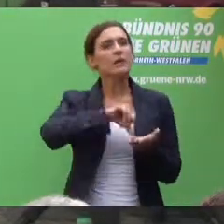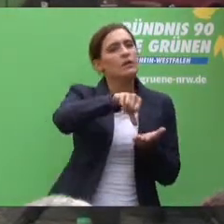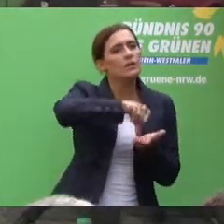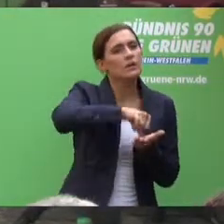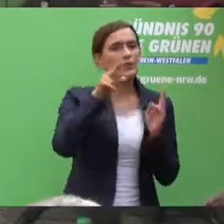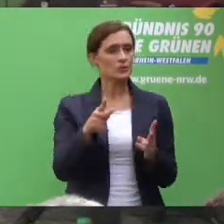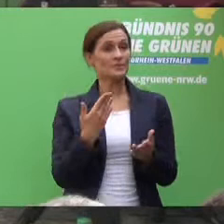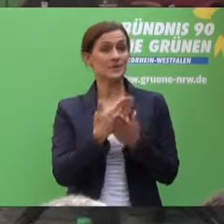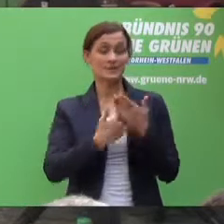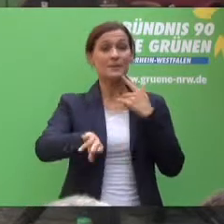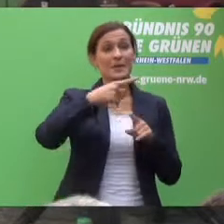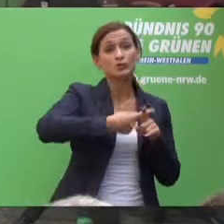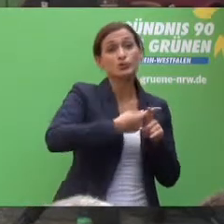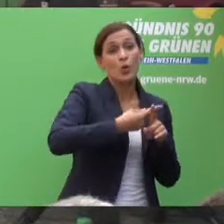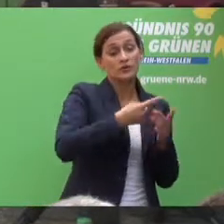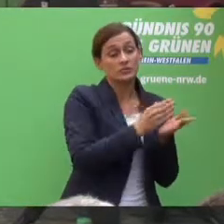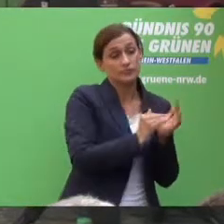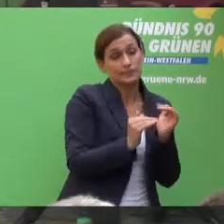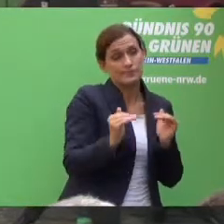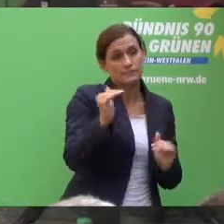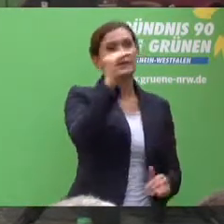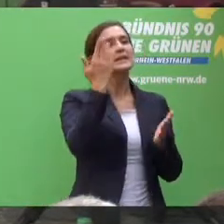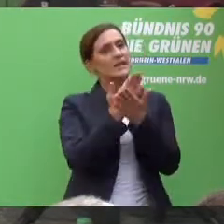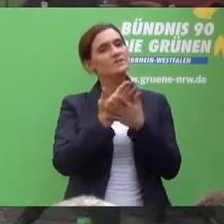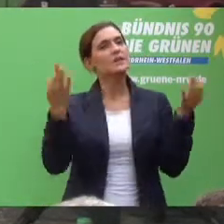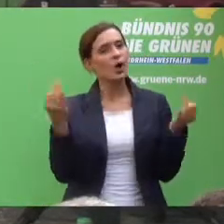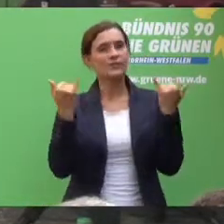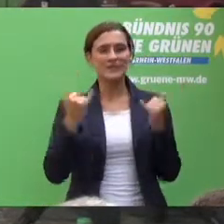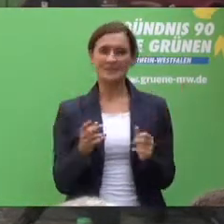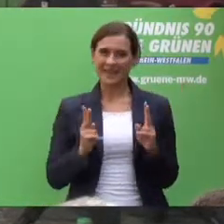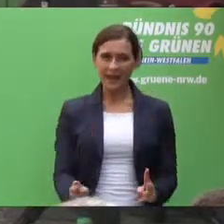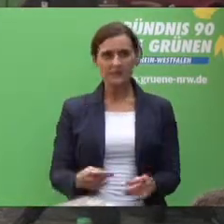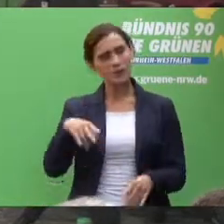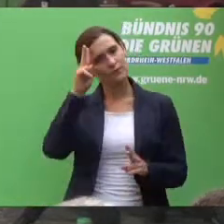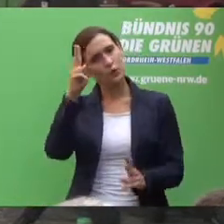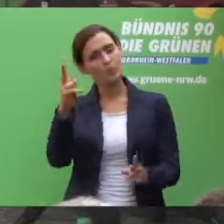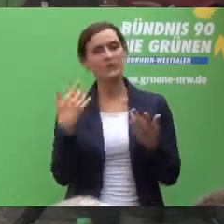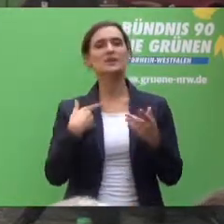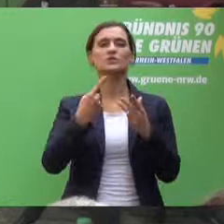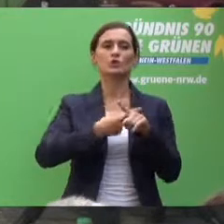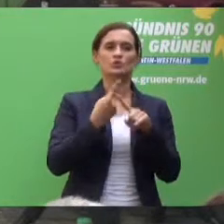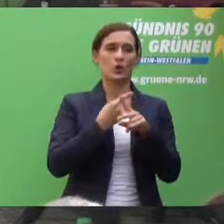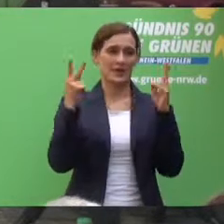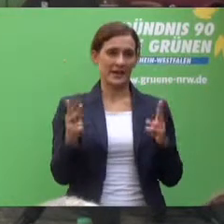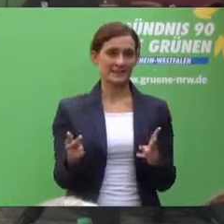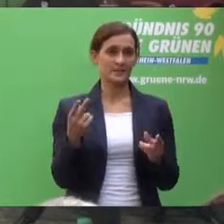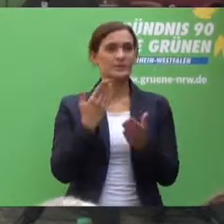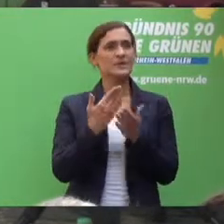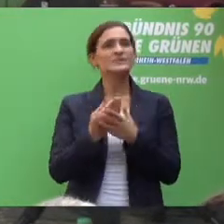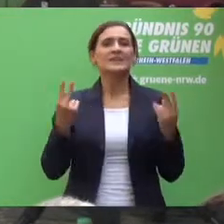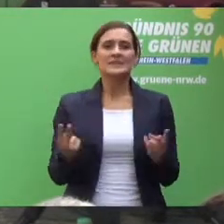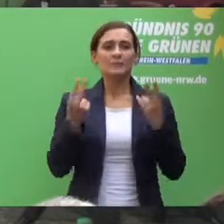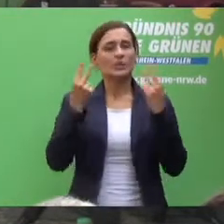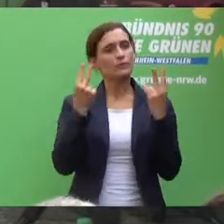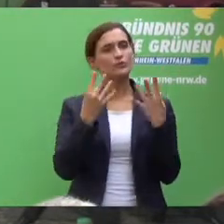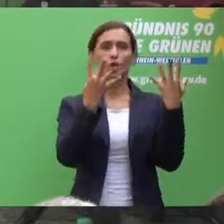muss abgewählt werden. Wir brauchen ein vernünftiges, ein faires, ein gerechtes Steuerrecht. Und dazu gehört es, dass